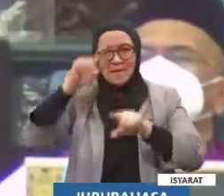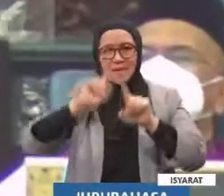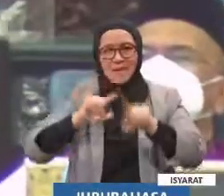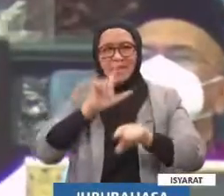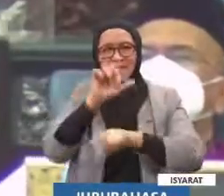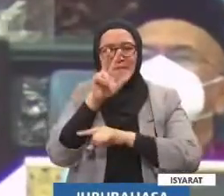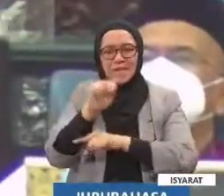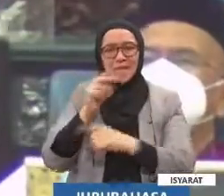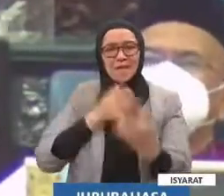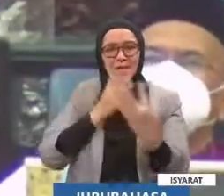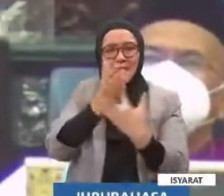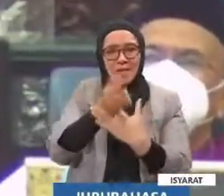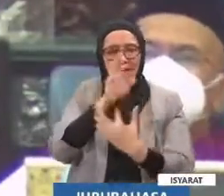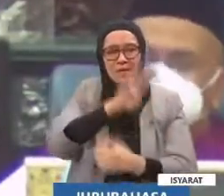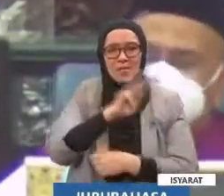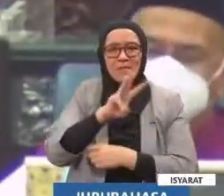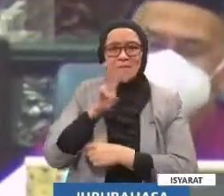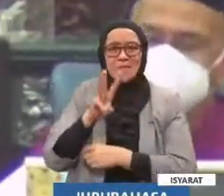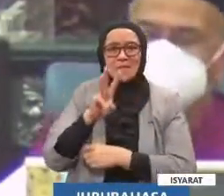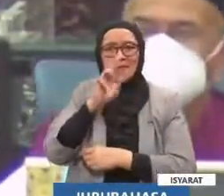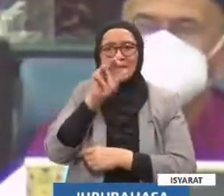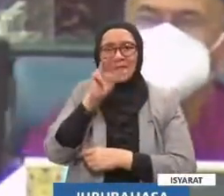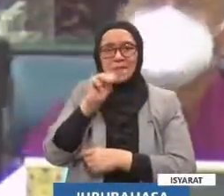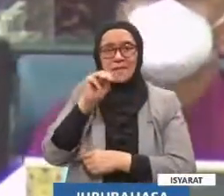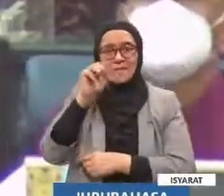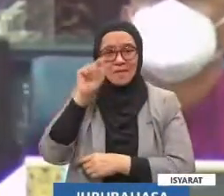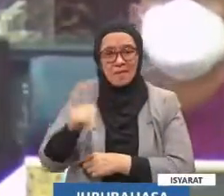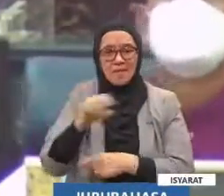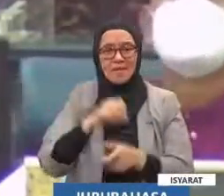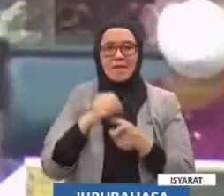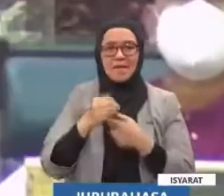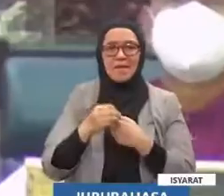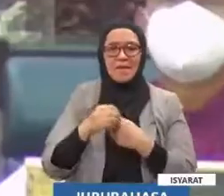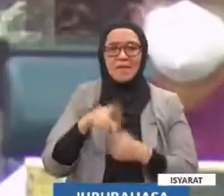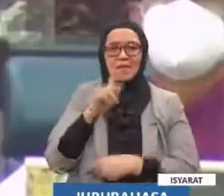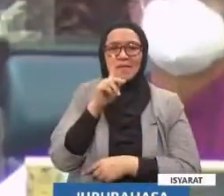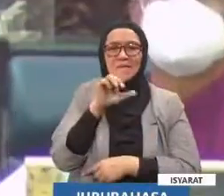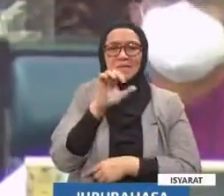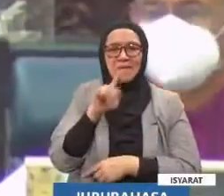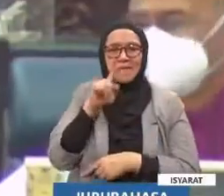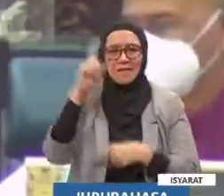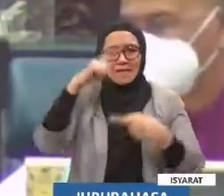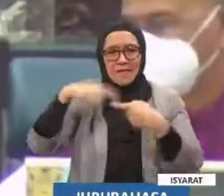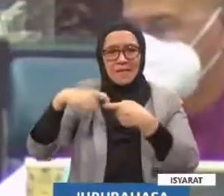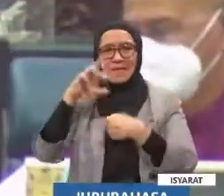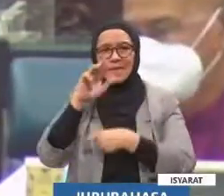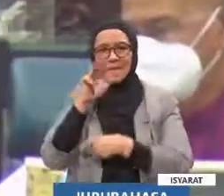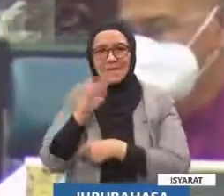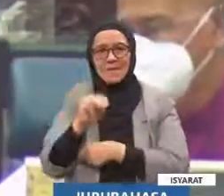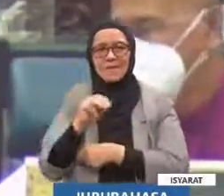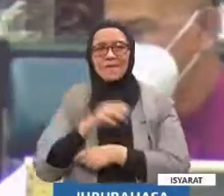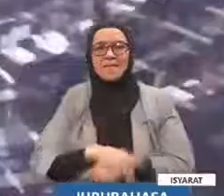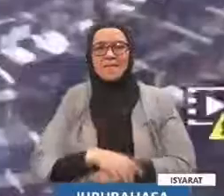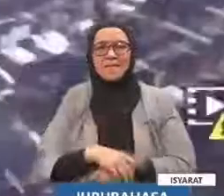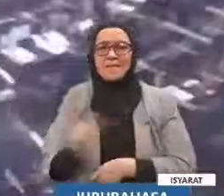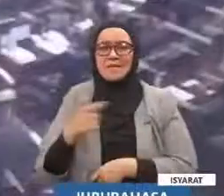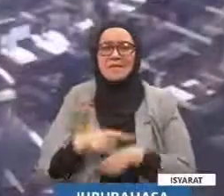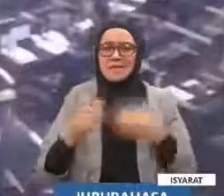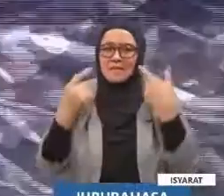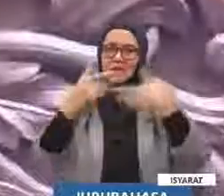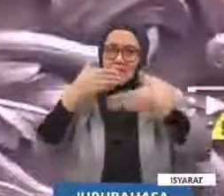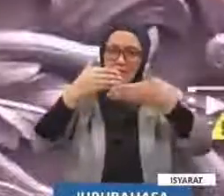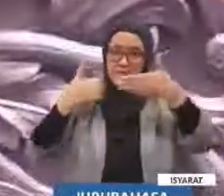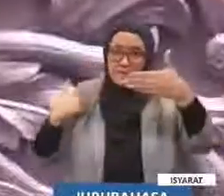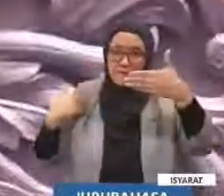untuk membina CSR ataupun berapakah dalam perancangan kerajaan untuk membina CSR ini? Terima kasih. Silakan Yang Berhormat Timbalan Menteri.